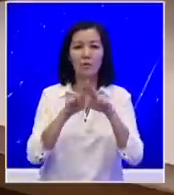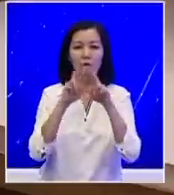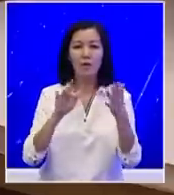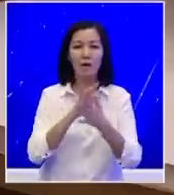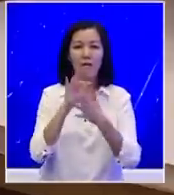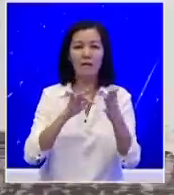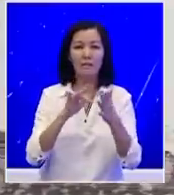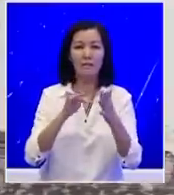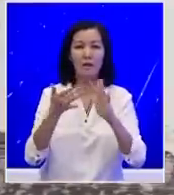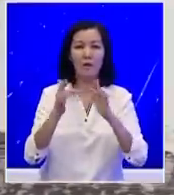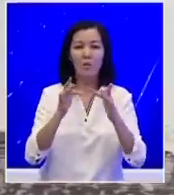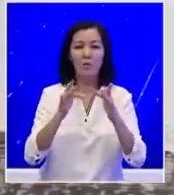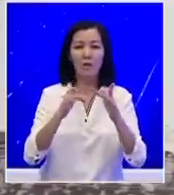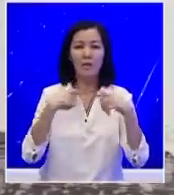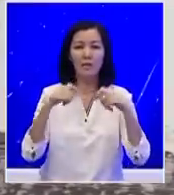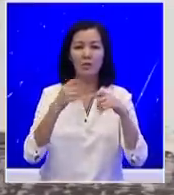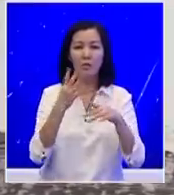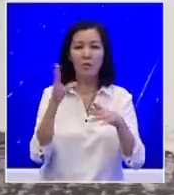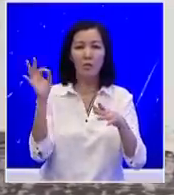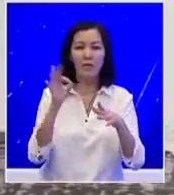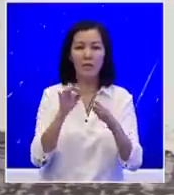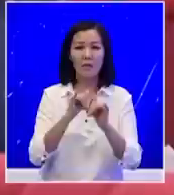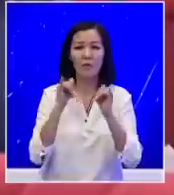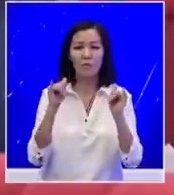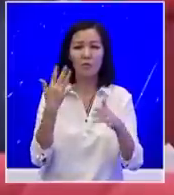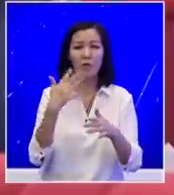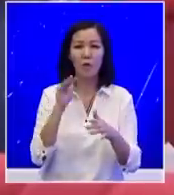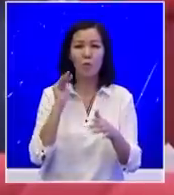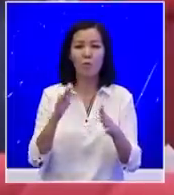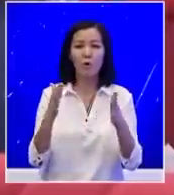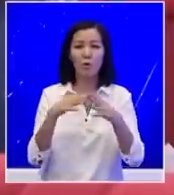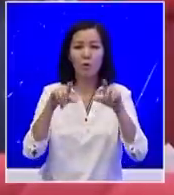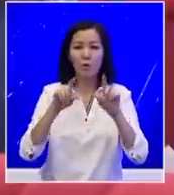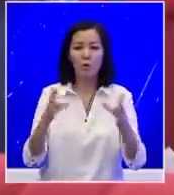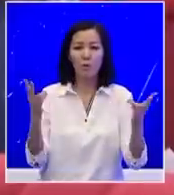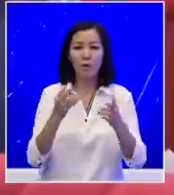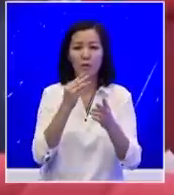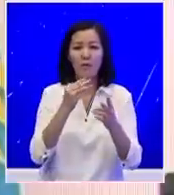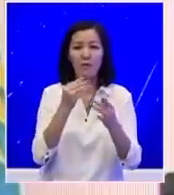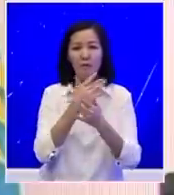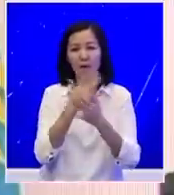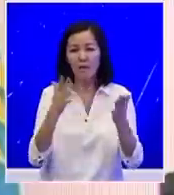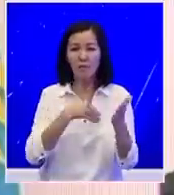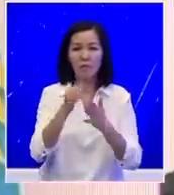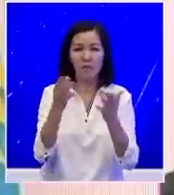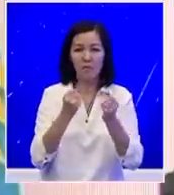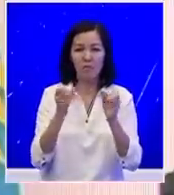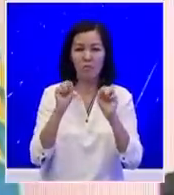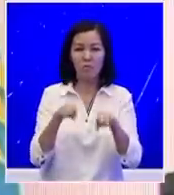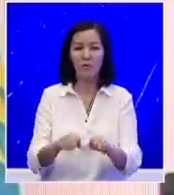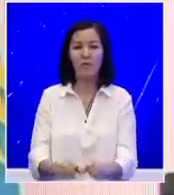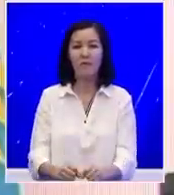онлайн сауда 4 есеге өскен. 50 мыңнан аса адам осы жүйе бойынша үйден шықпастан қажет затын алып отыр. Онлайн